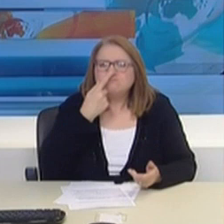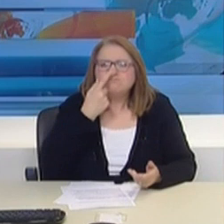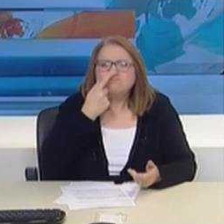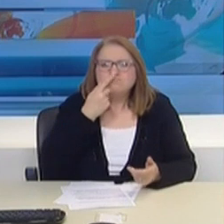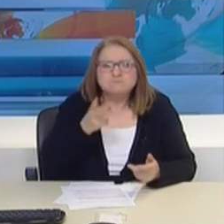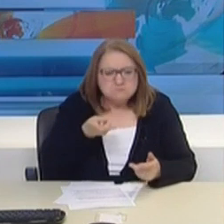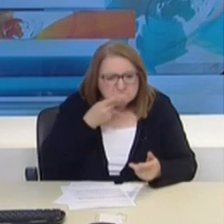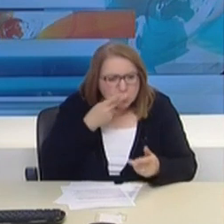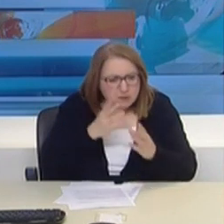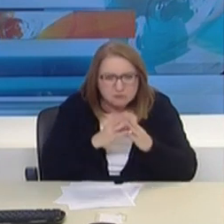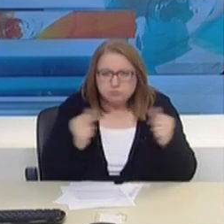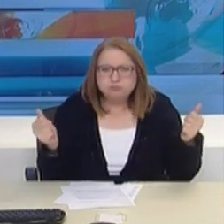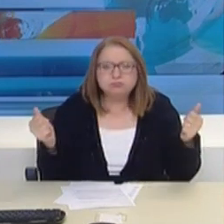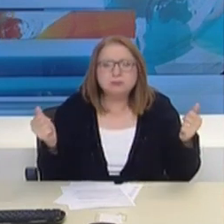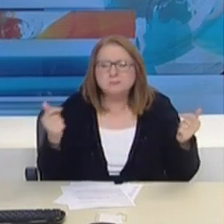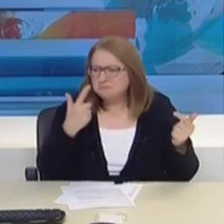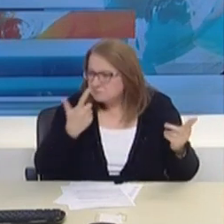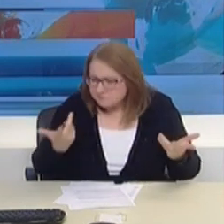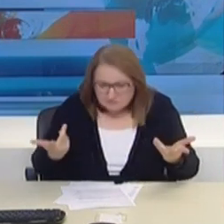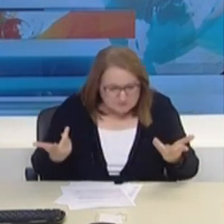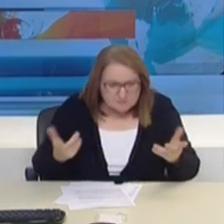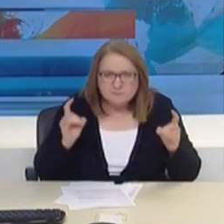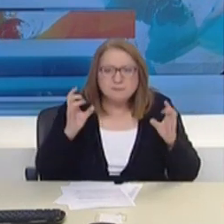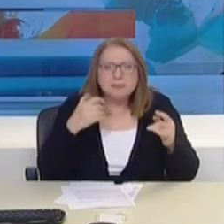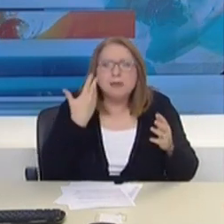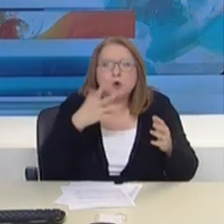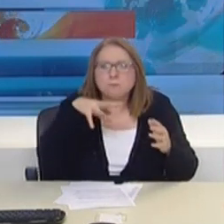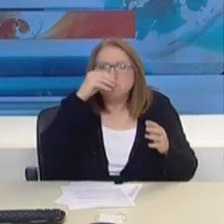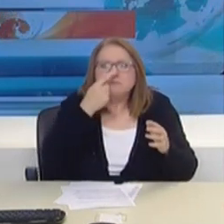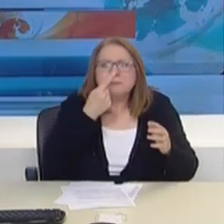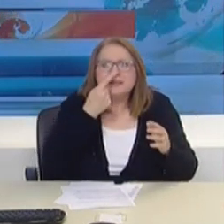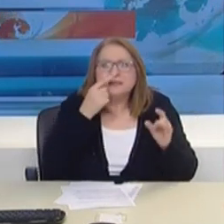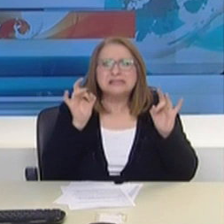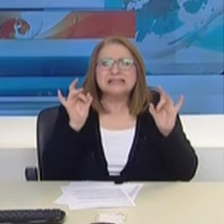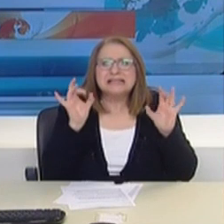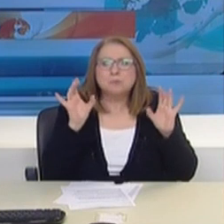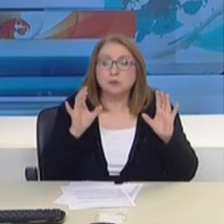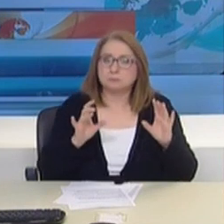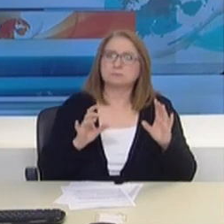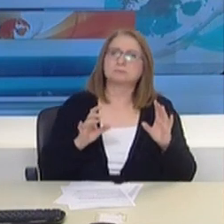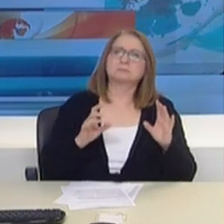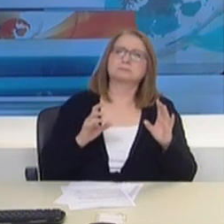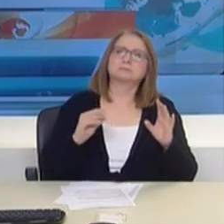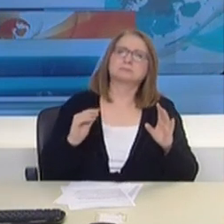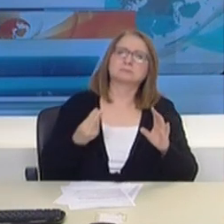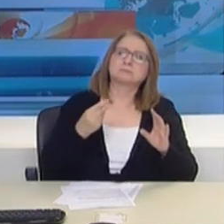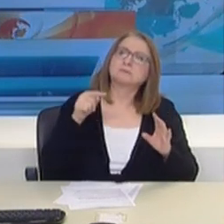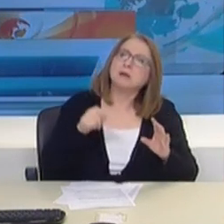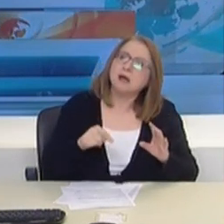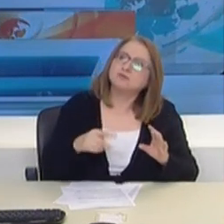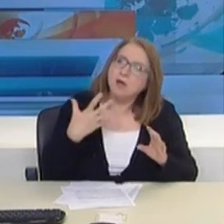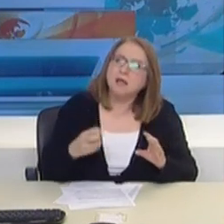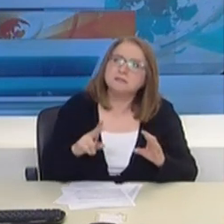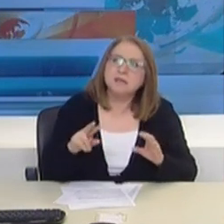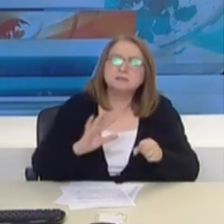καλά, δεν λειτουργεί καλά η αίσθηση της οσμής, της όσφρησης. Αυτό λοιπόν είναι σημαντικό και αφορά το νέο ιό.